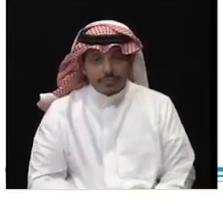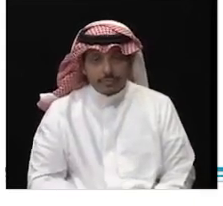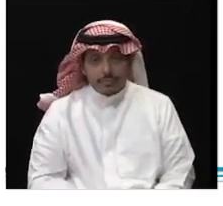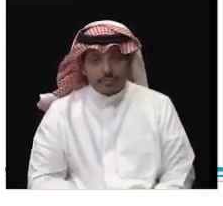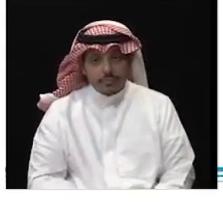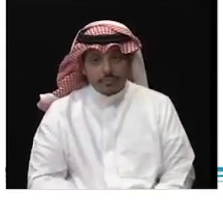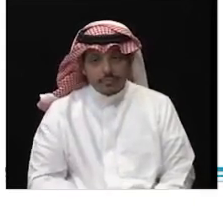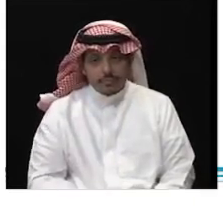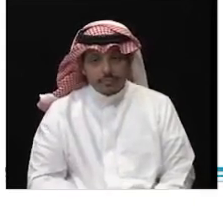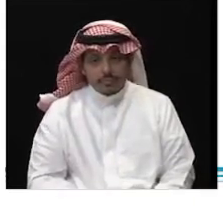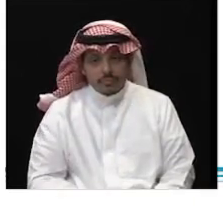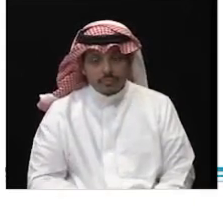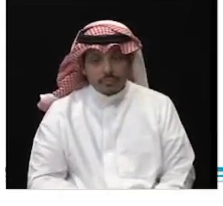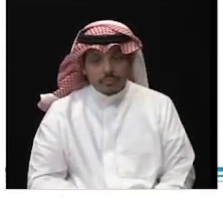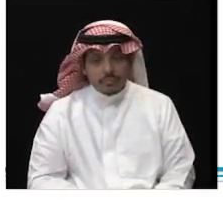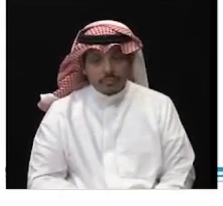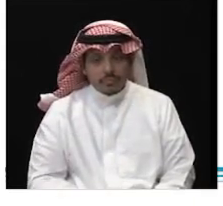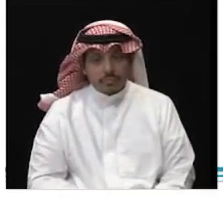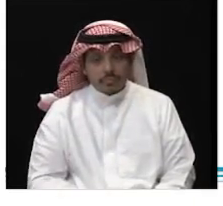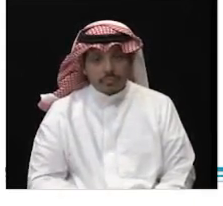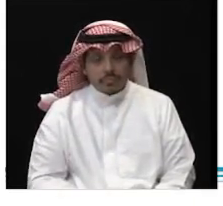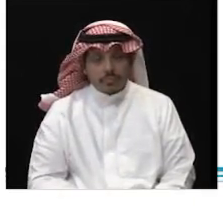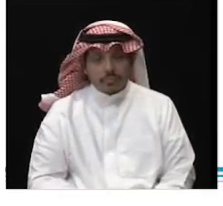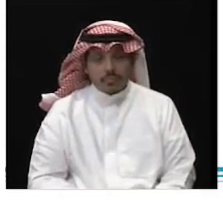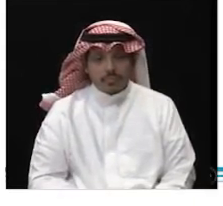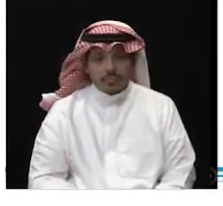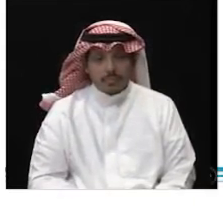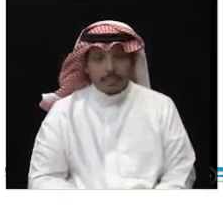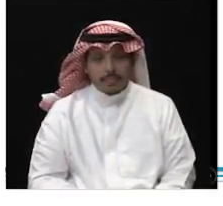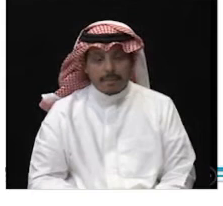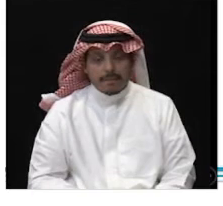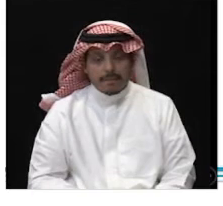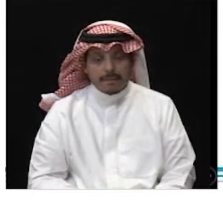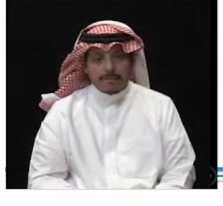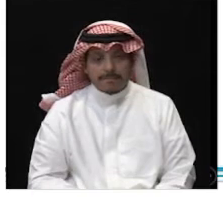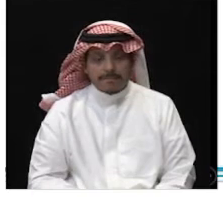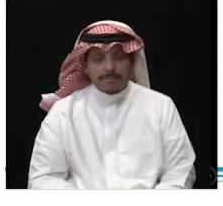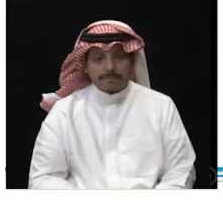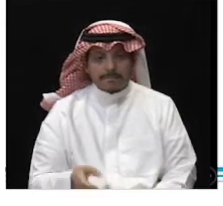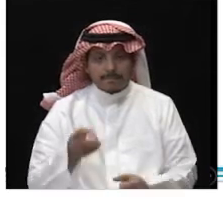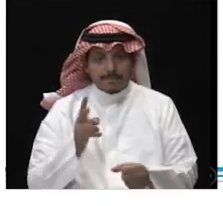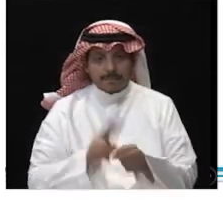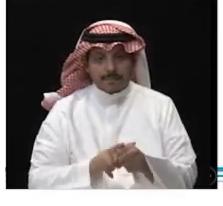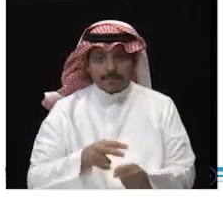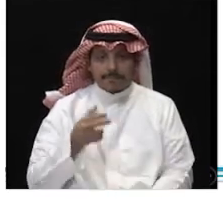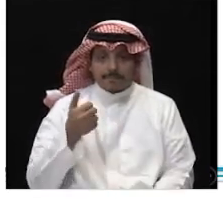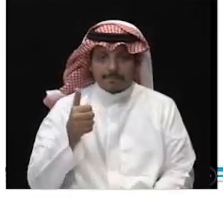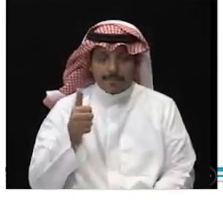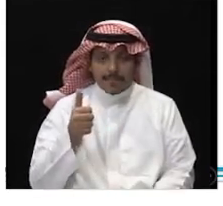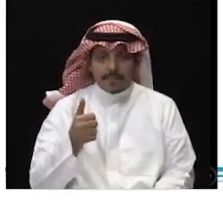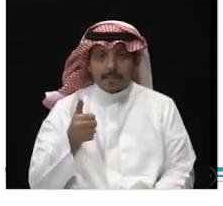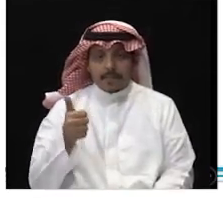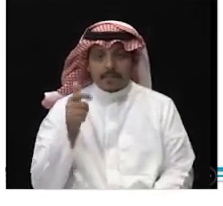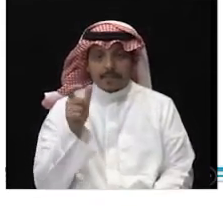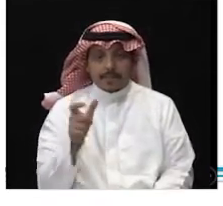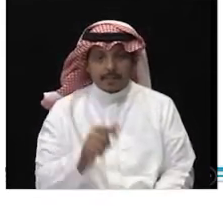لاحظ النون الساكنة الخفيفة في النطق، أن، أحسنتم. نعيد الآن، آ أن،